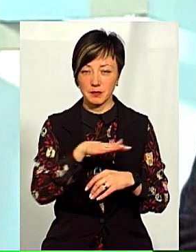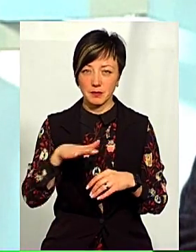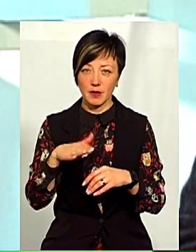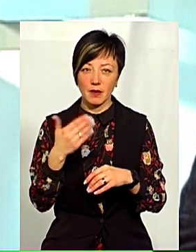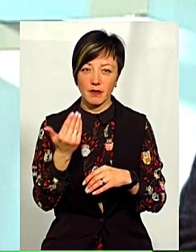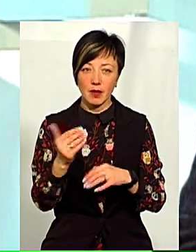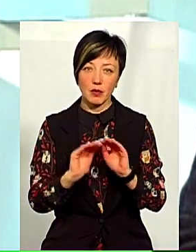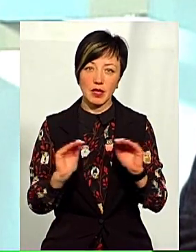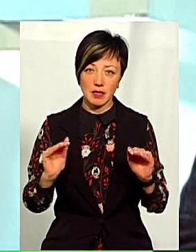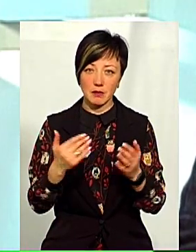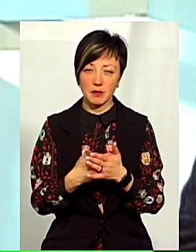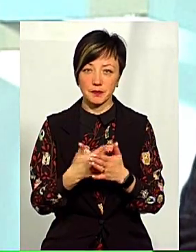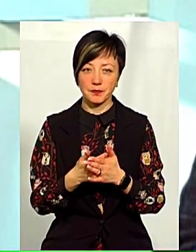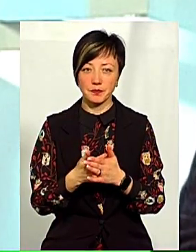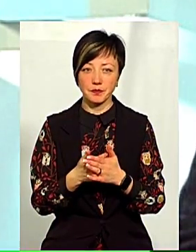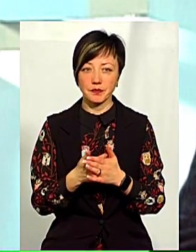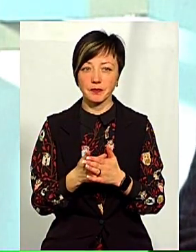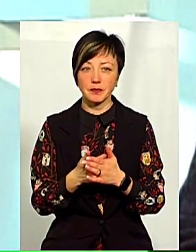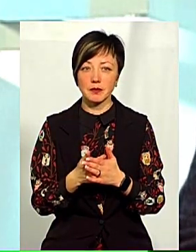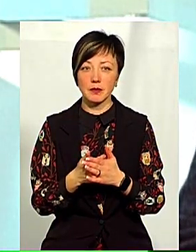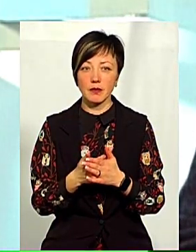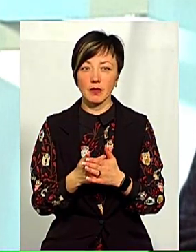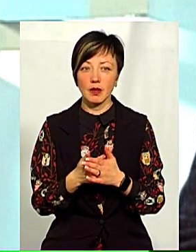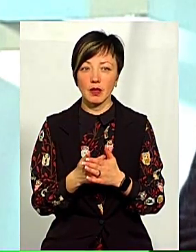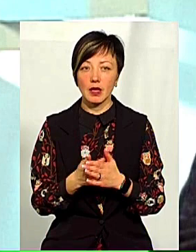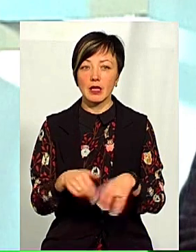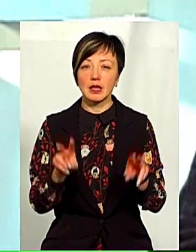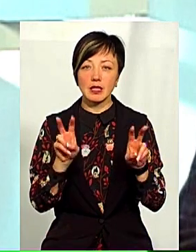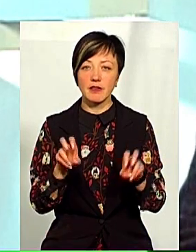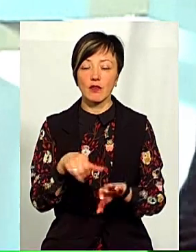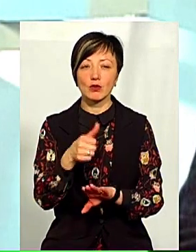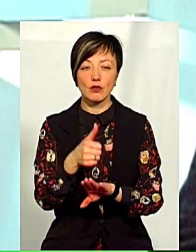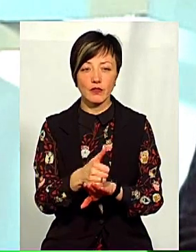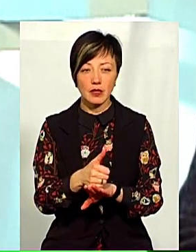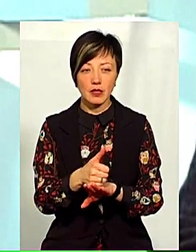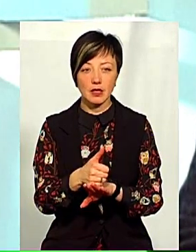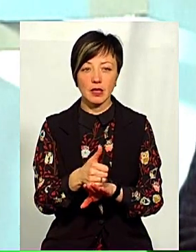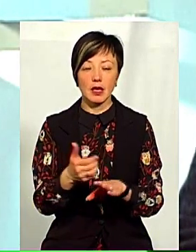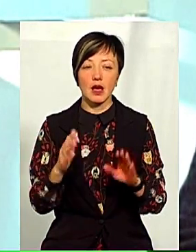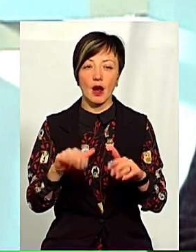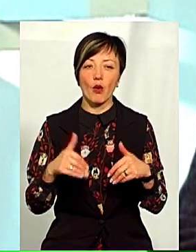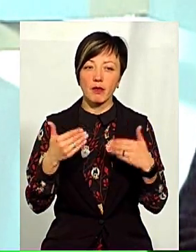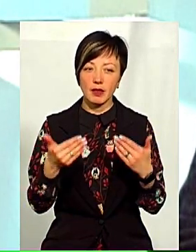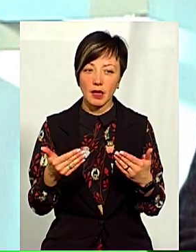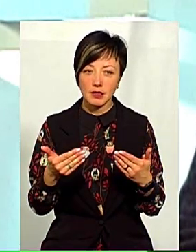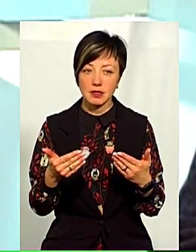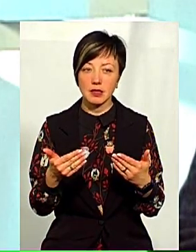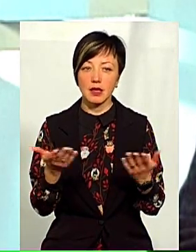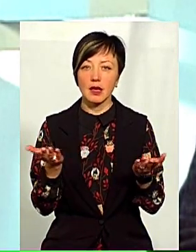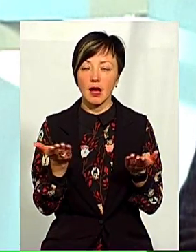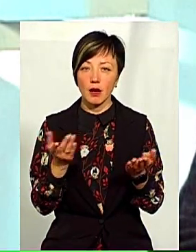з якими торкаєтесь ви або ваші діти, близькі і так далі. Тобто я назвав основні ті рекомендації, які ж, по